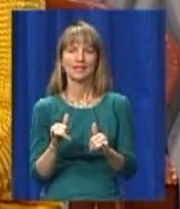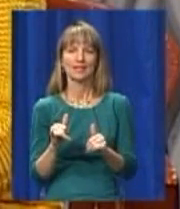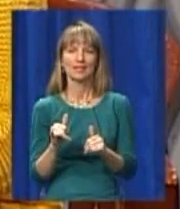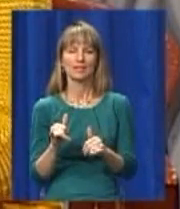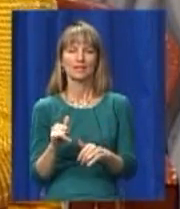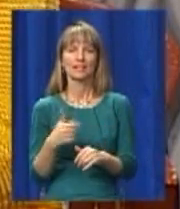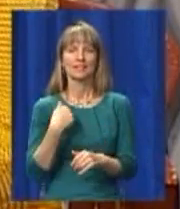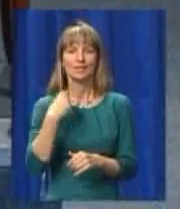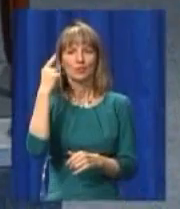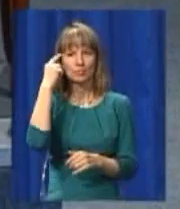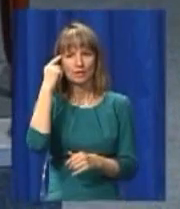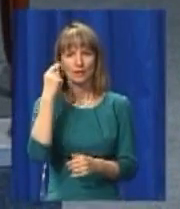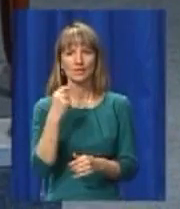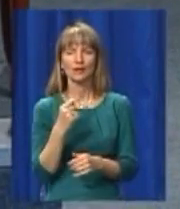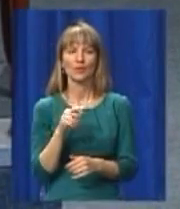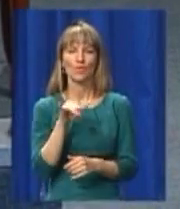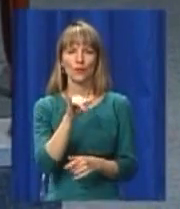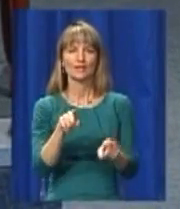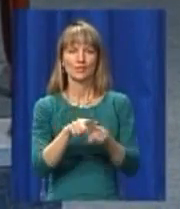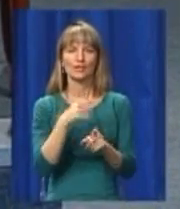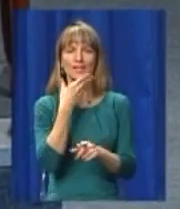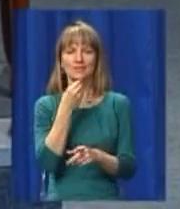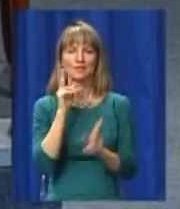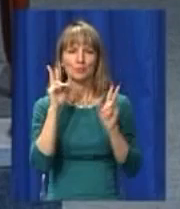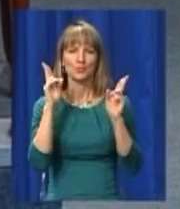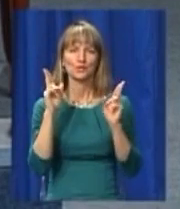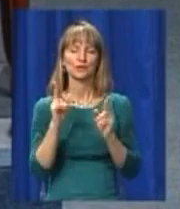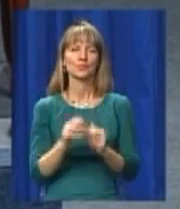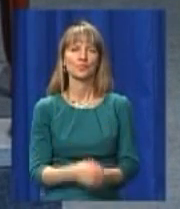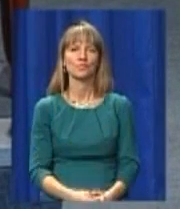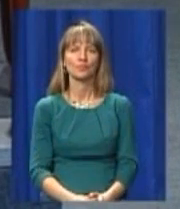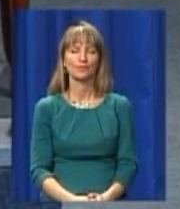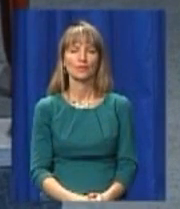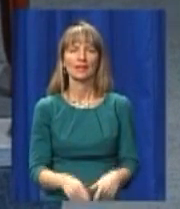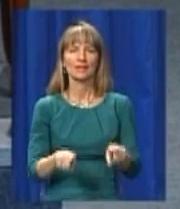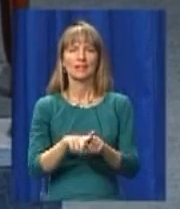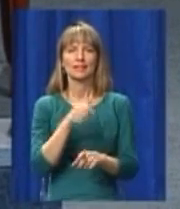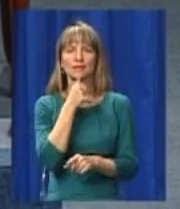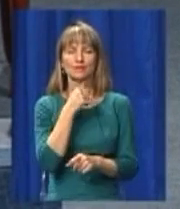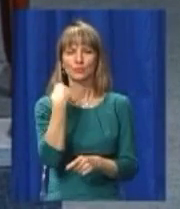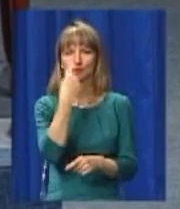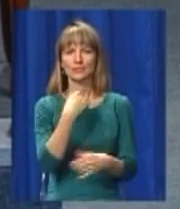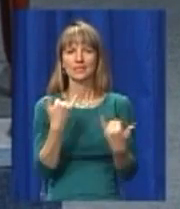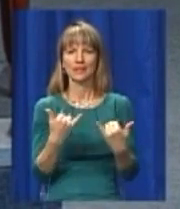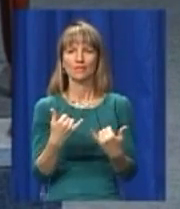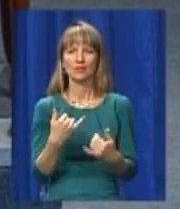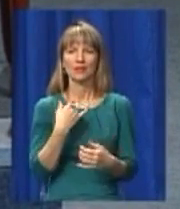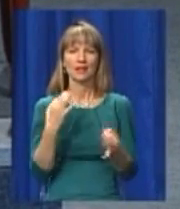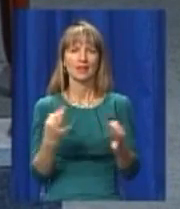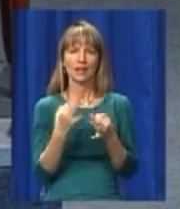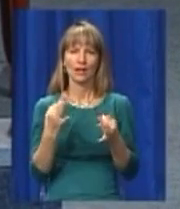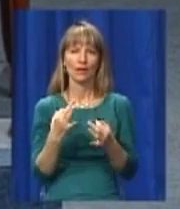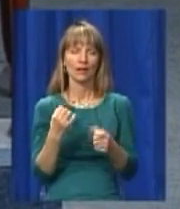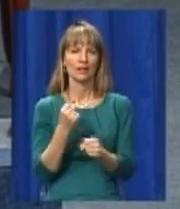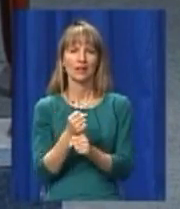бублики, я так понимаю, да? Так, до речі, це така от експериментальний такий образ сьогодні. Я взагалі ніколи не